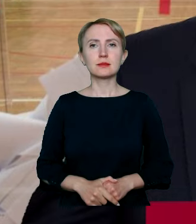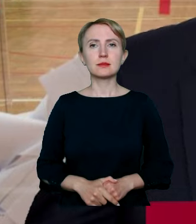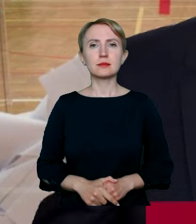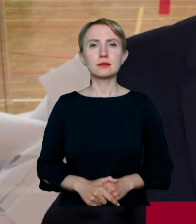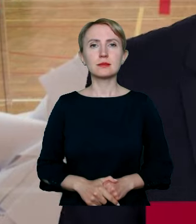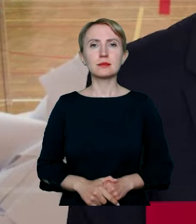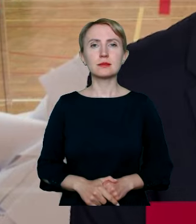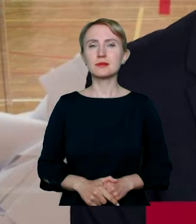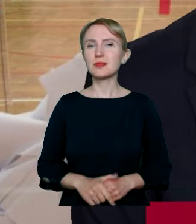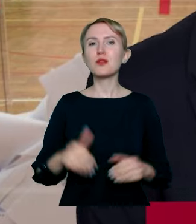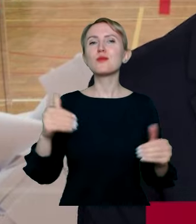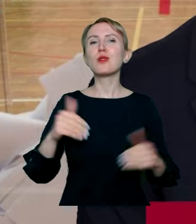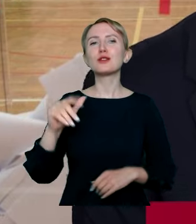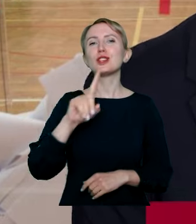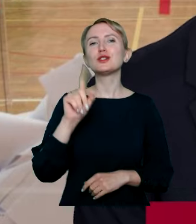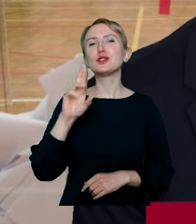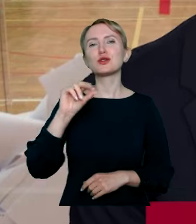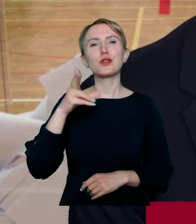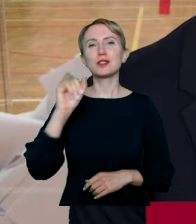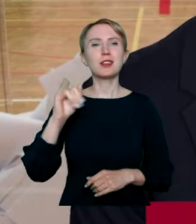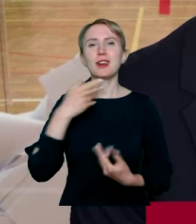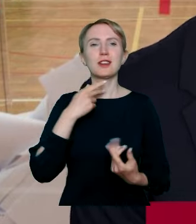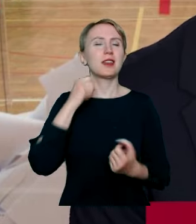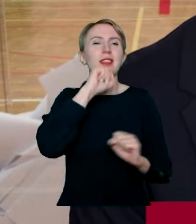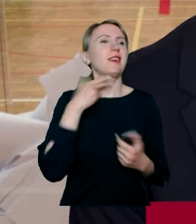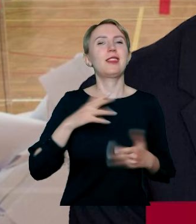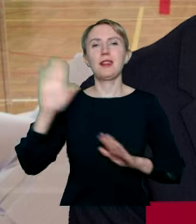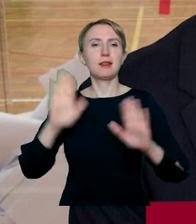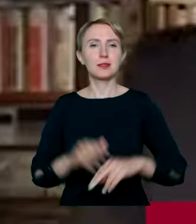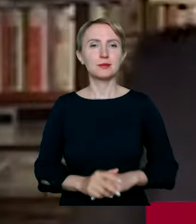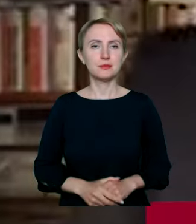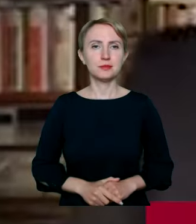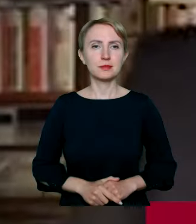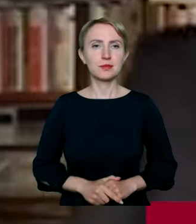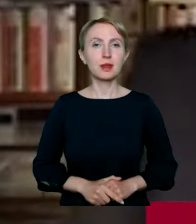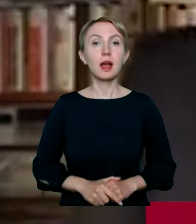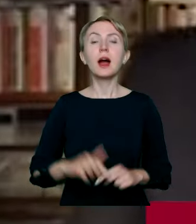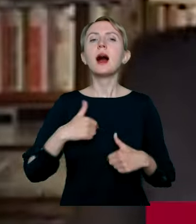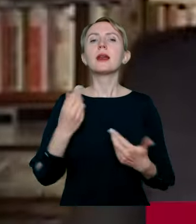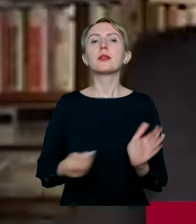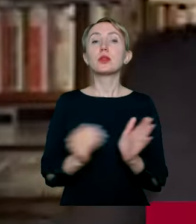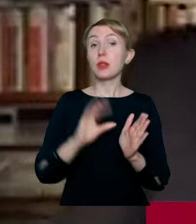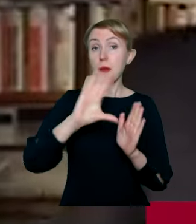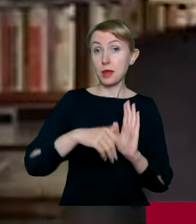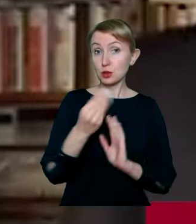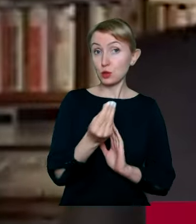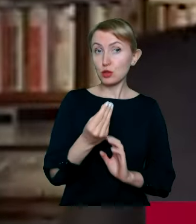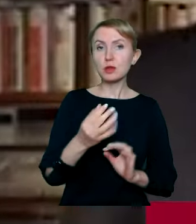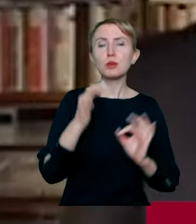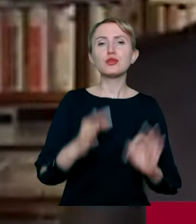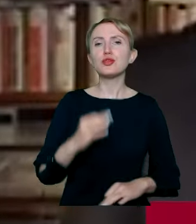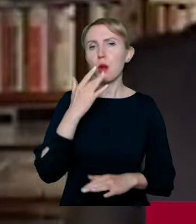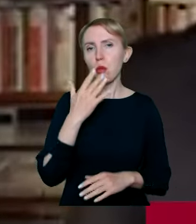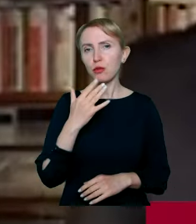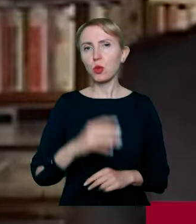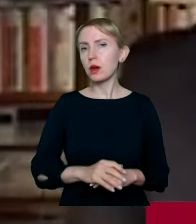To może Janusz Rzeczkowski na początek, skoro nikt nie jest wyrywny. Dobrze, to tak. Ja jeszcze dodam do tych miast, bo dziś mówiłem o tym na